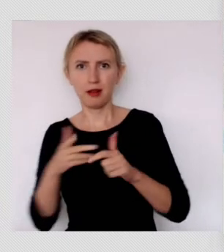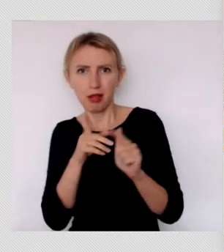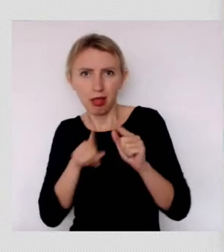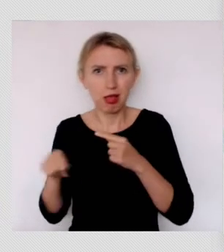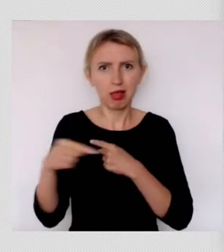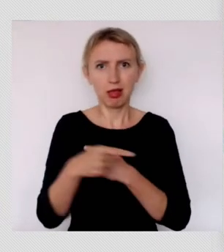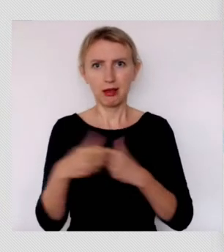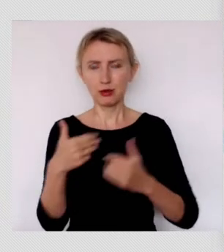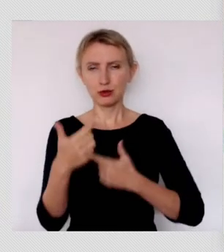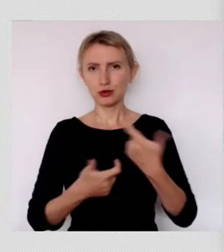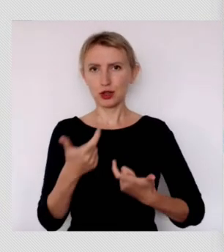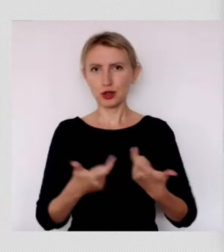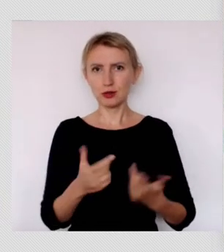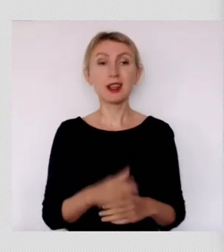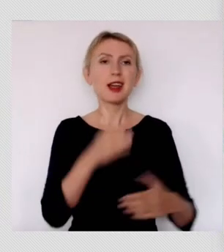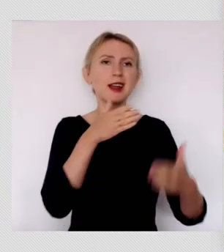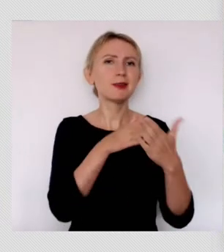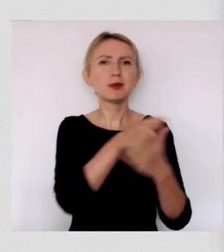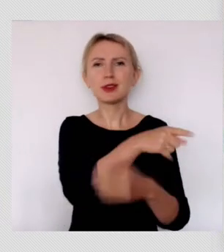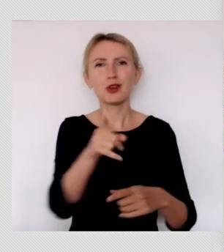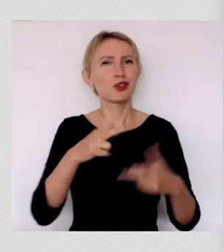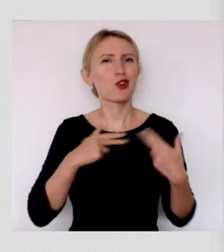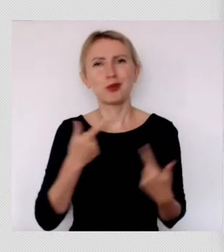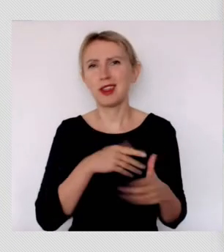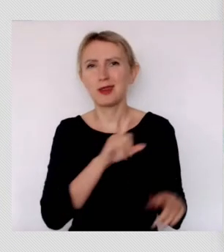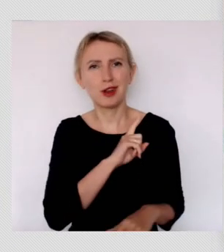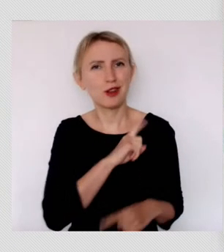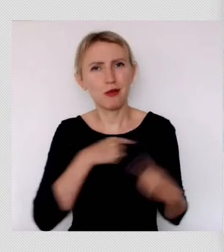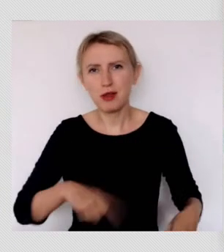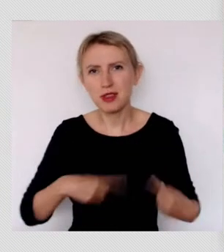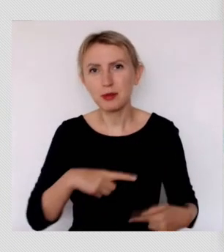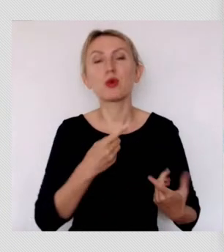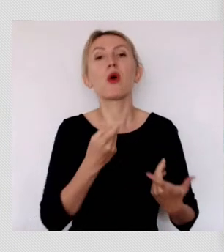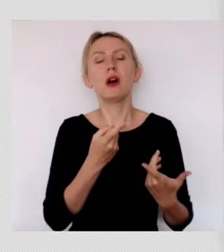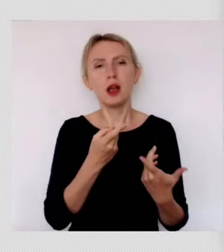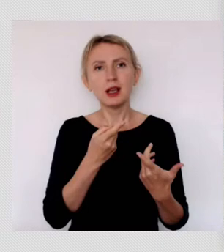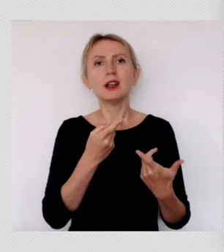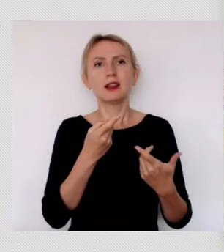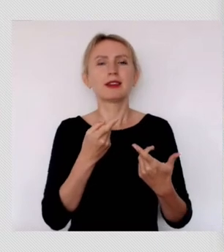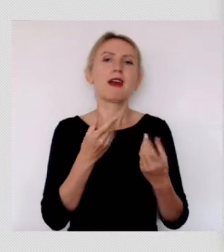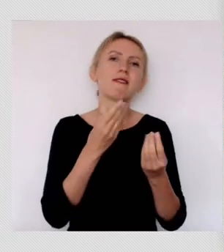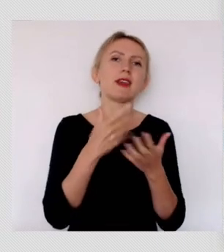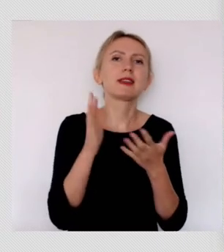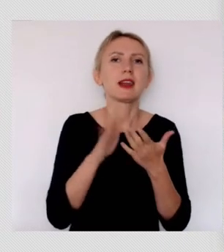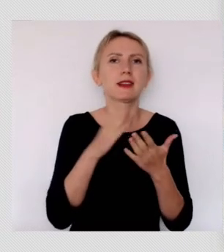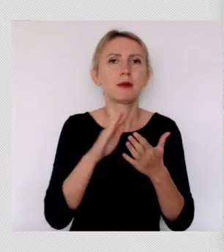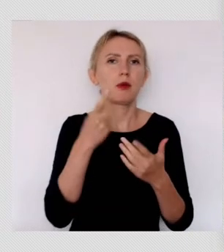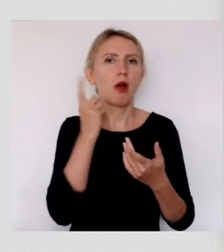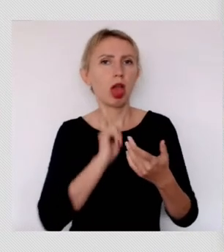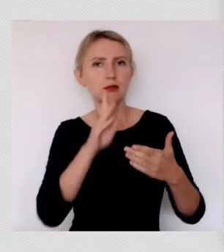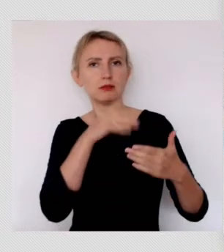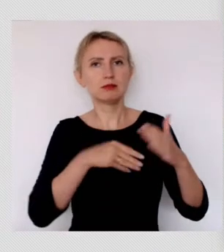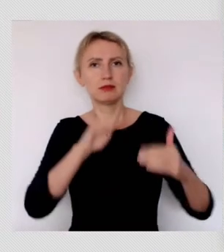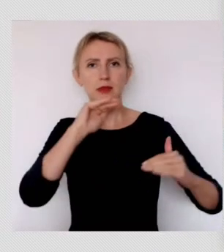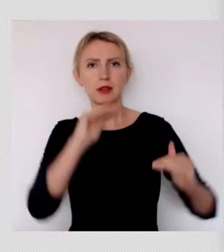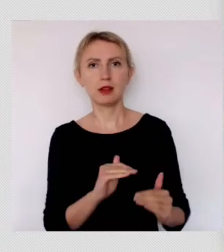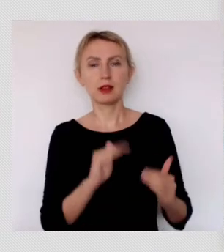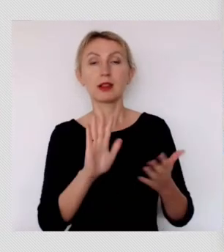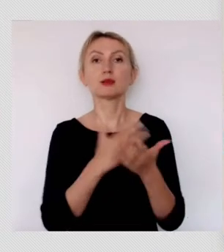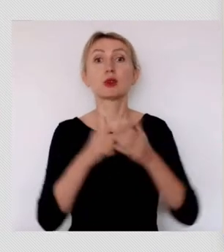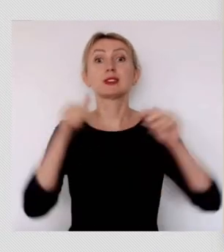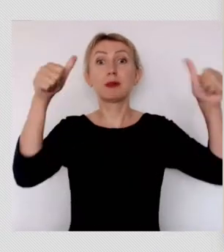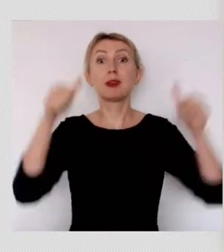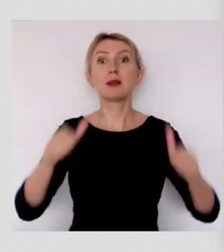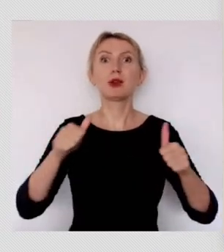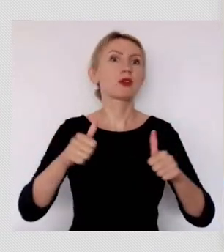które i tak nie były przestrzegane przez komitety wyborcze, te wydatki były zaniżane, no, chociażby wykazywanie, że kupiło się billboard na miesiąc za